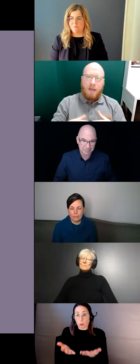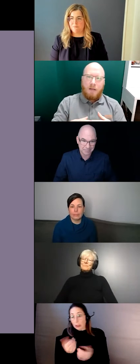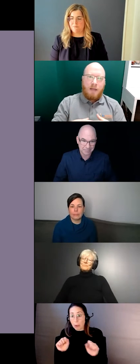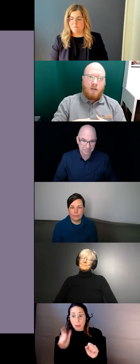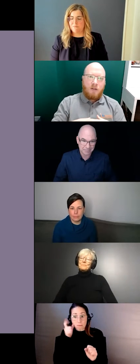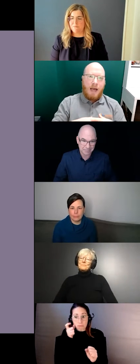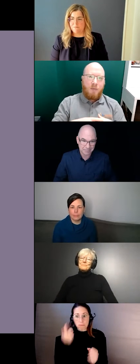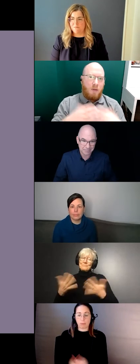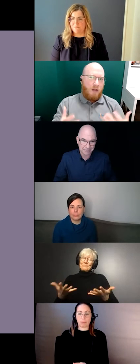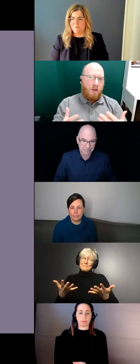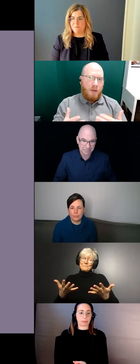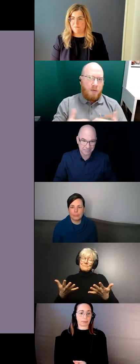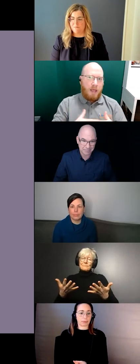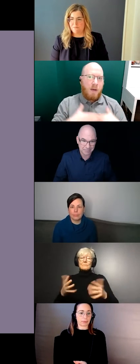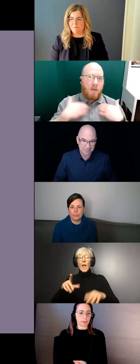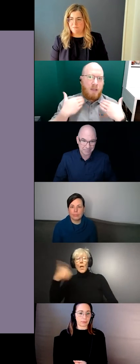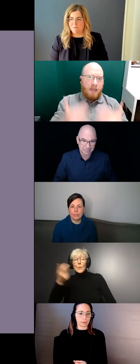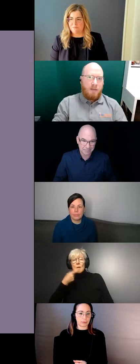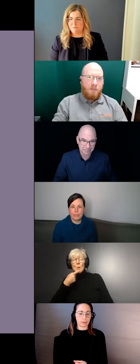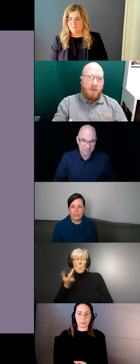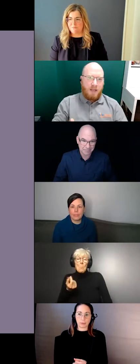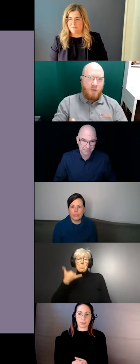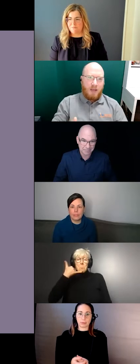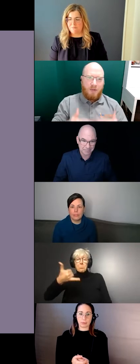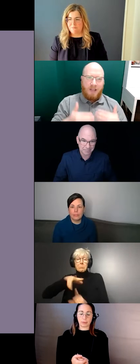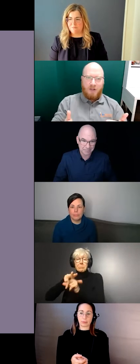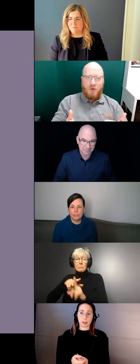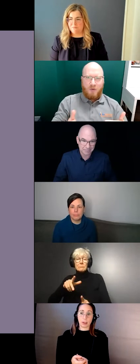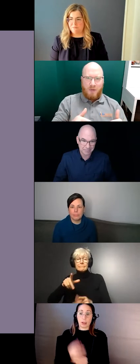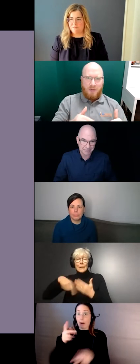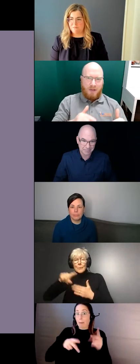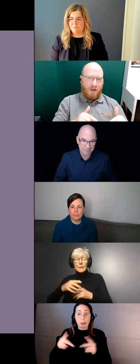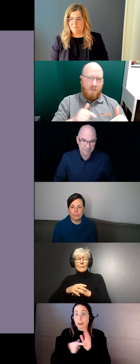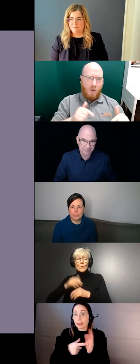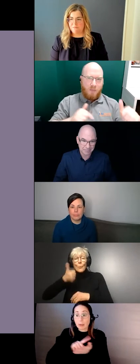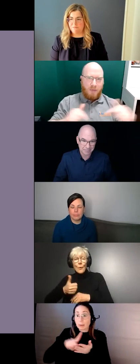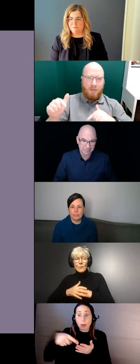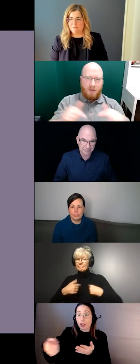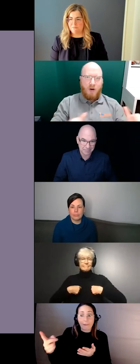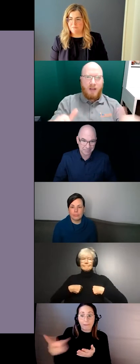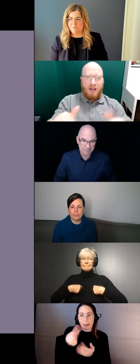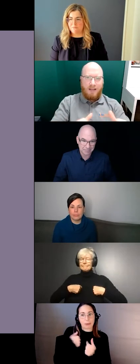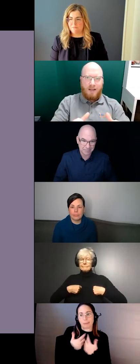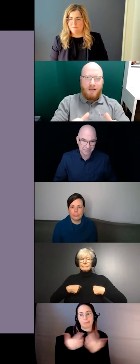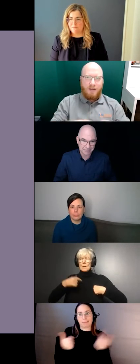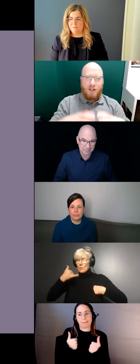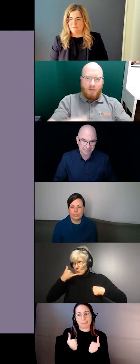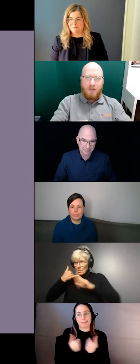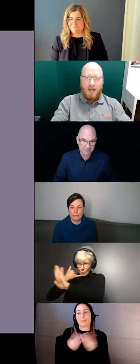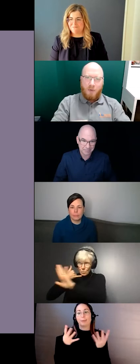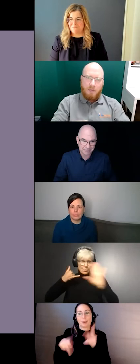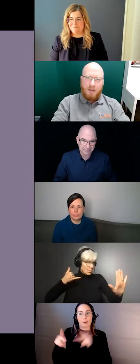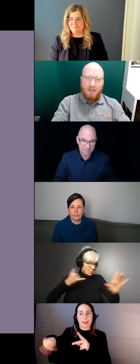Et ça n'arrive pas avec beaucoup de gens. Ils peuvent avoir un rendez-vous la semaine prochaine. Et ça ne fonctionne pas avec moi parce que j'ai plus de gens à organiser pour venir